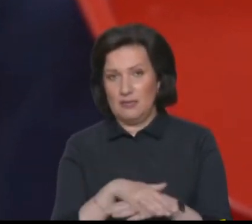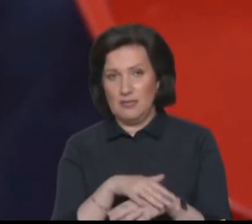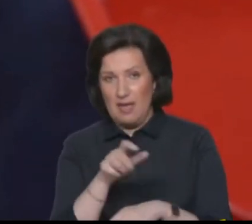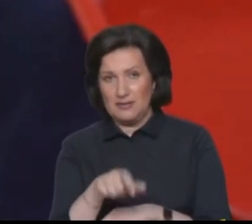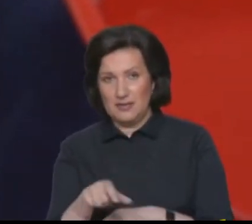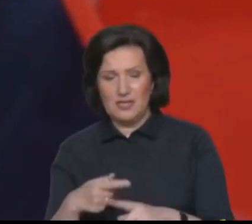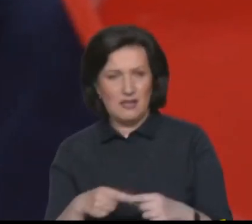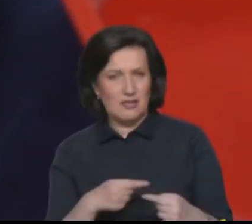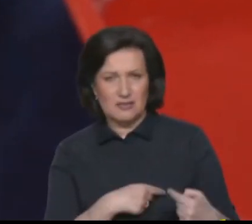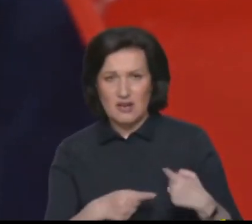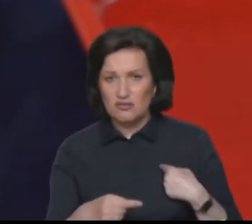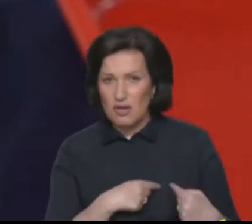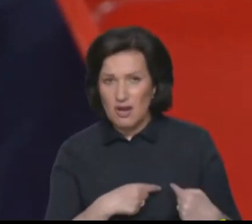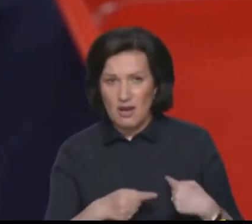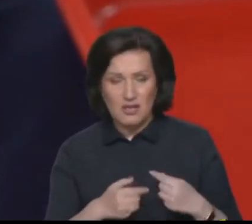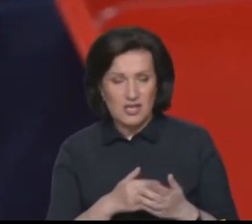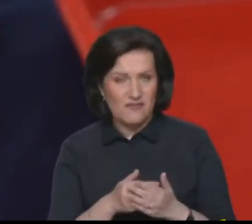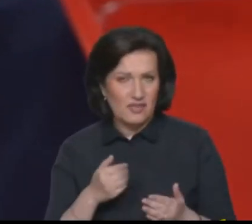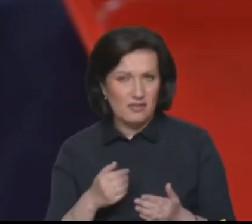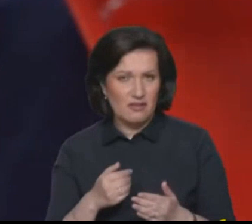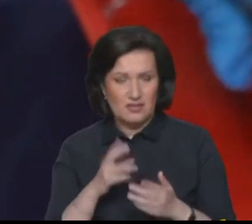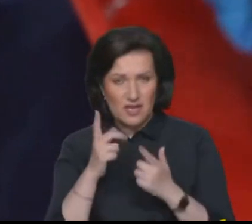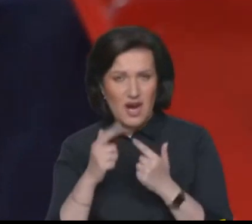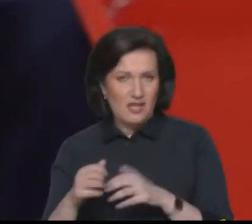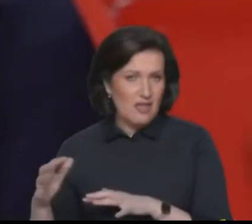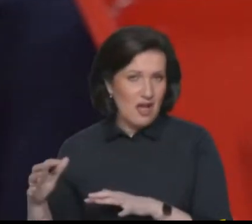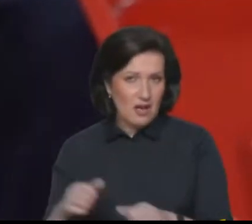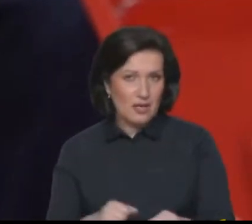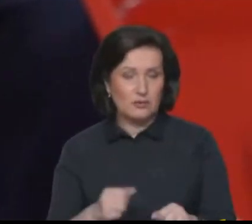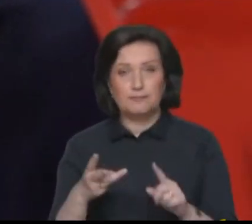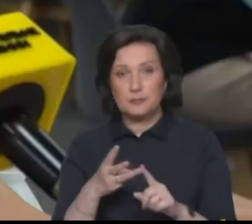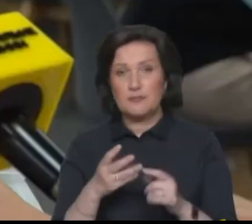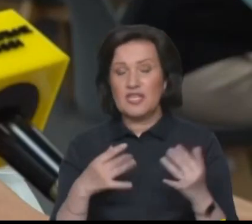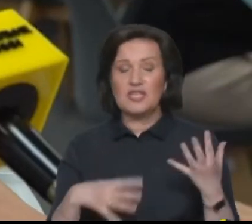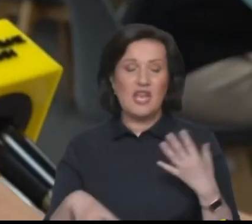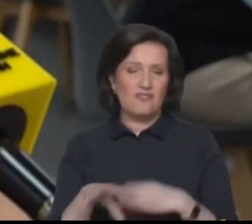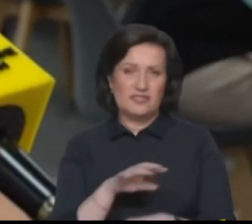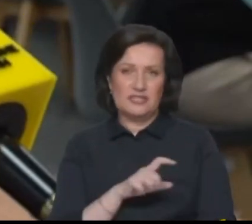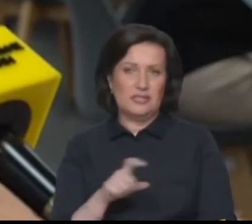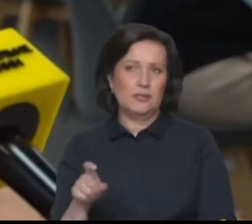населення, яке страждає від країни-агресора. А по-третє, для всіх